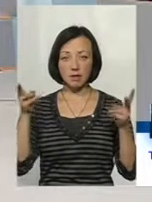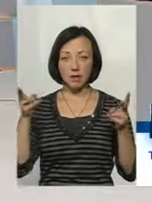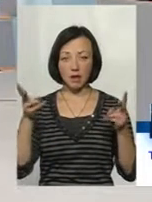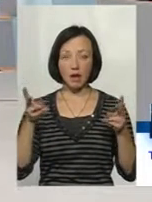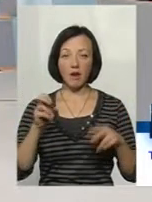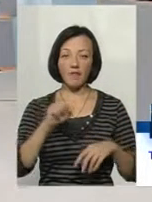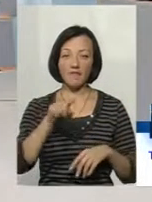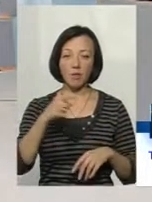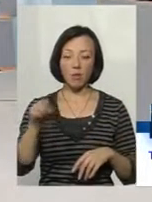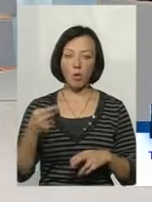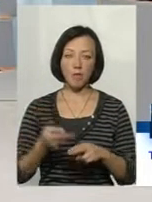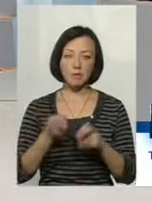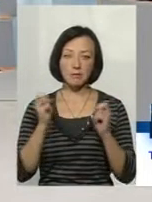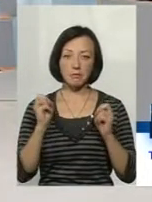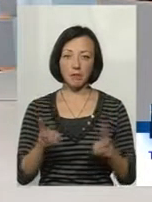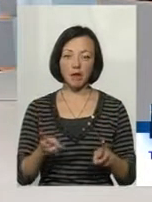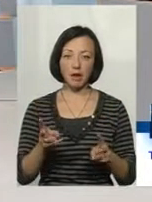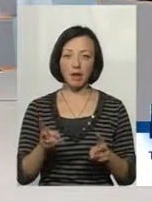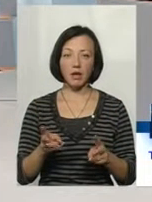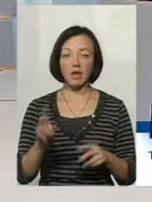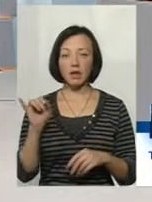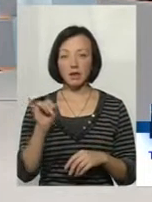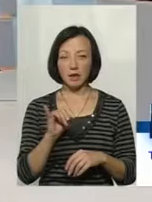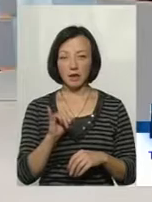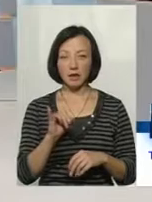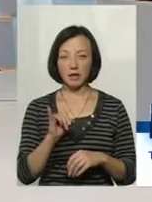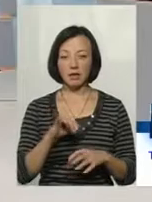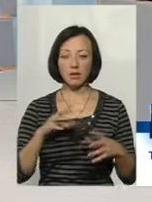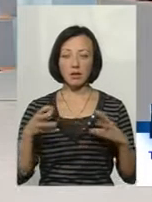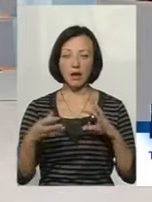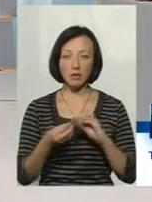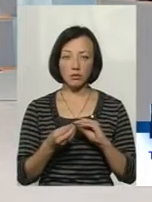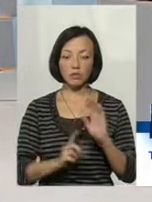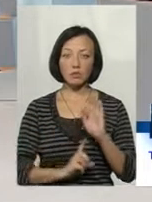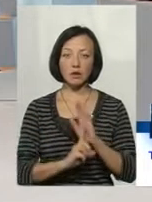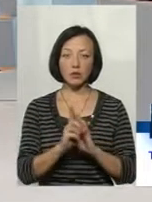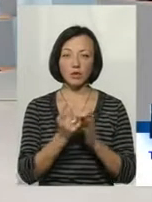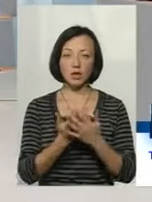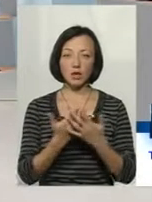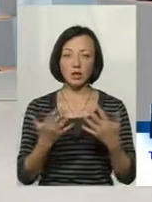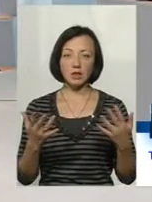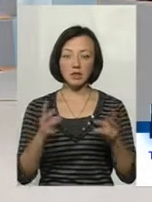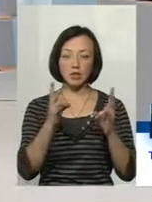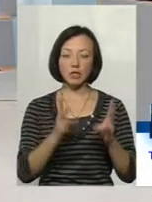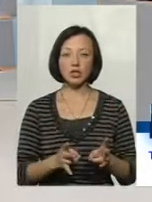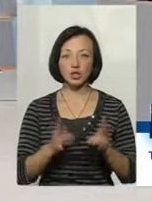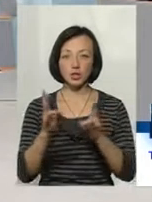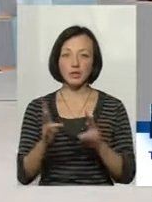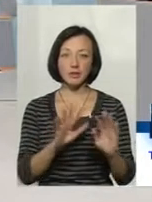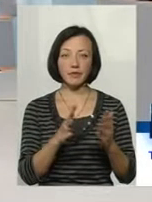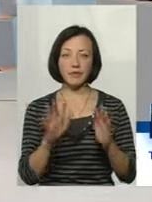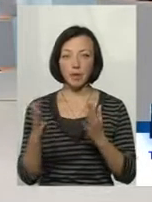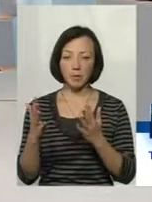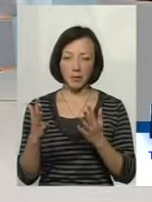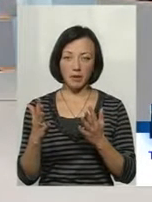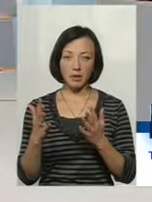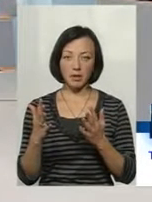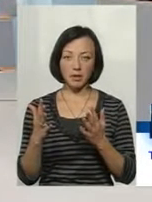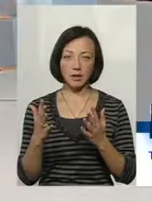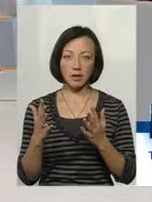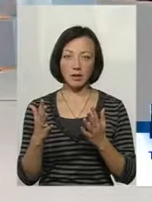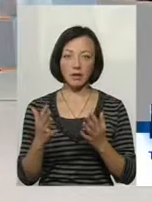вимог безпеки, безпечного користування, і наслідком стають різні нещасні випадки, які